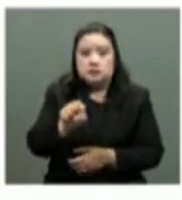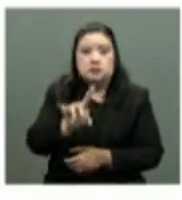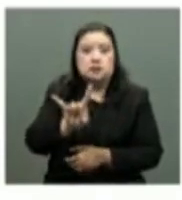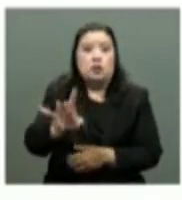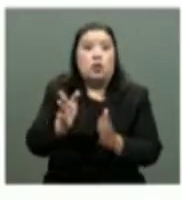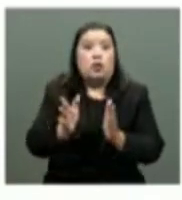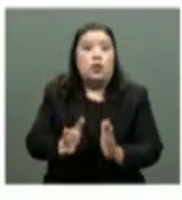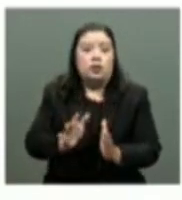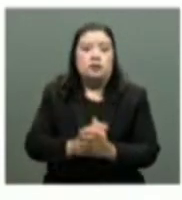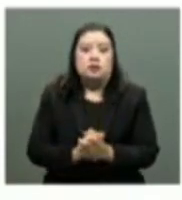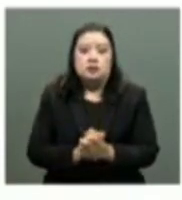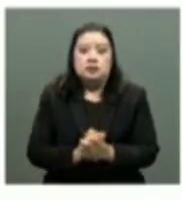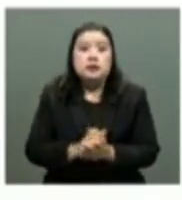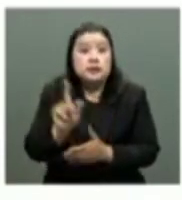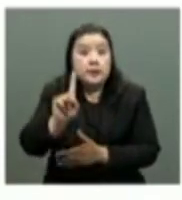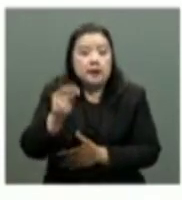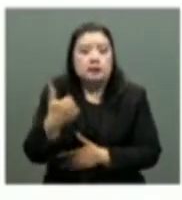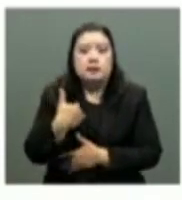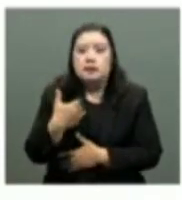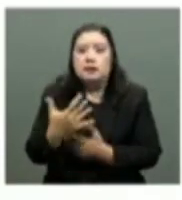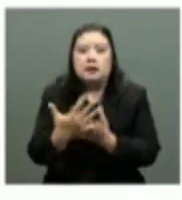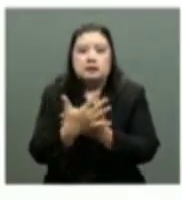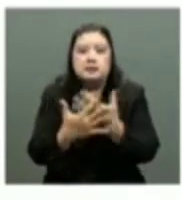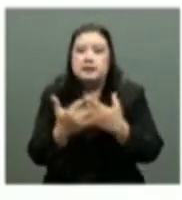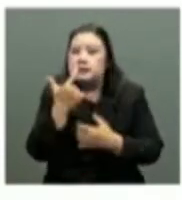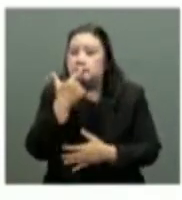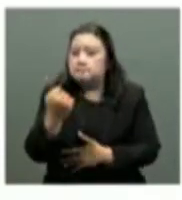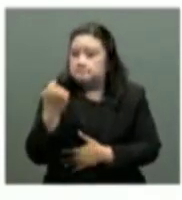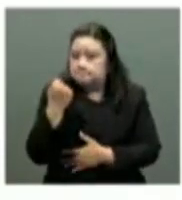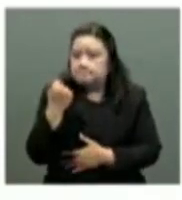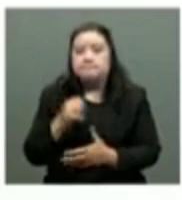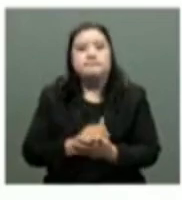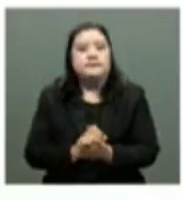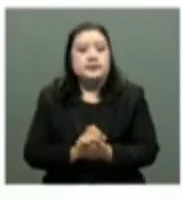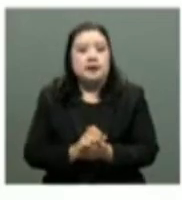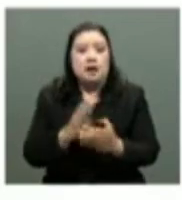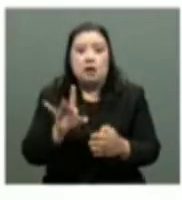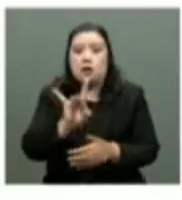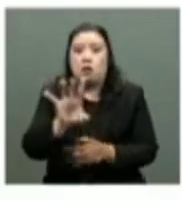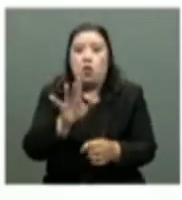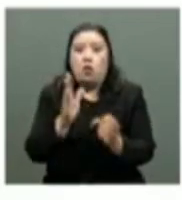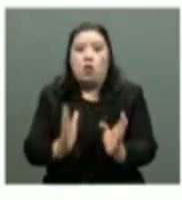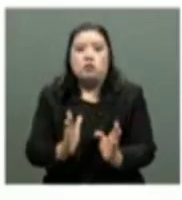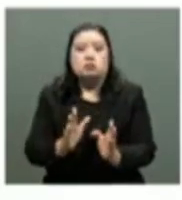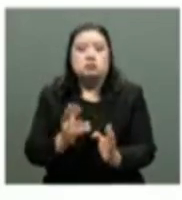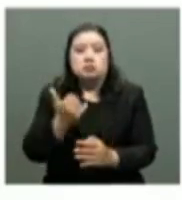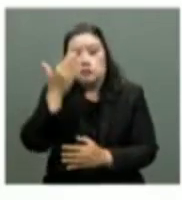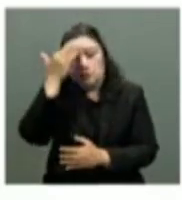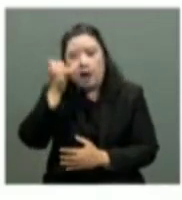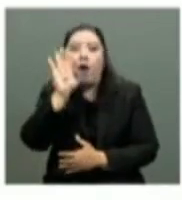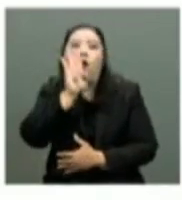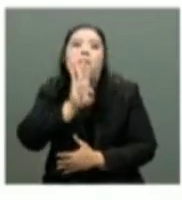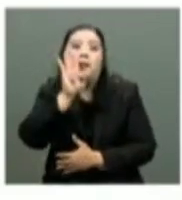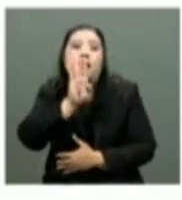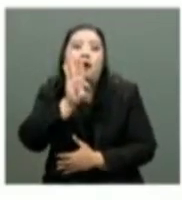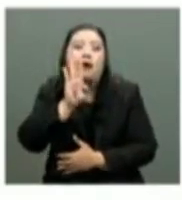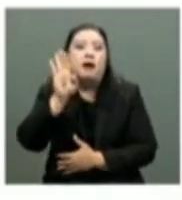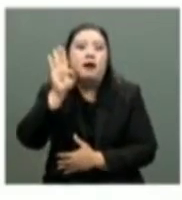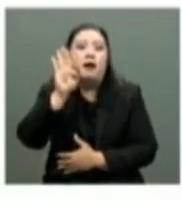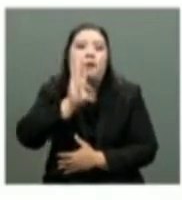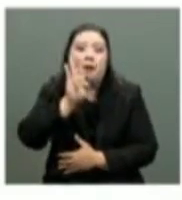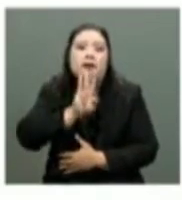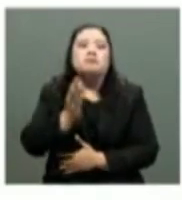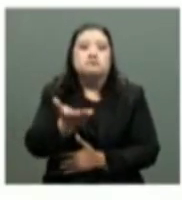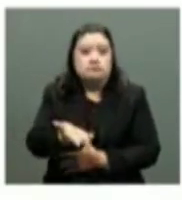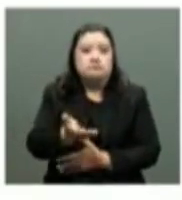รายก็จะออกเป็นสีออกแดงเลือดหมูนะครับแล้วก็100รายนี่เป็นสีเข้มออกเป็นสีน้ำตาลไปเลยนะครับอันนี้ก็จะบอกถึง